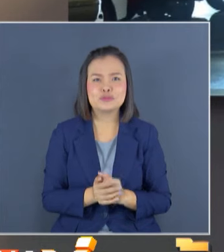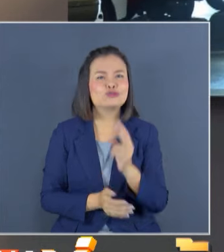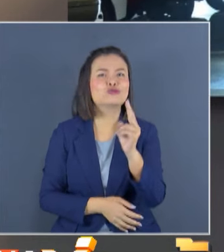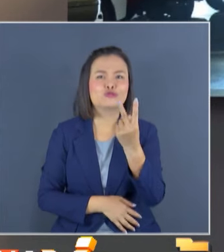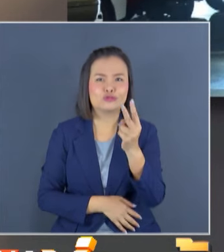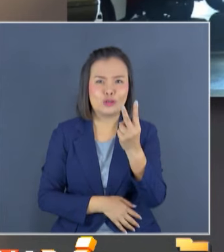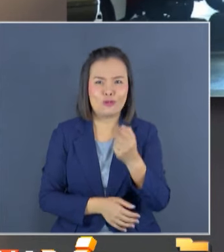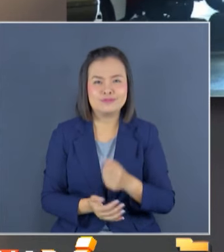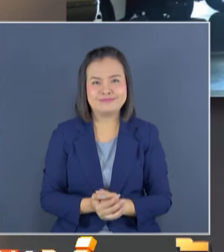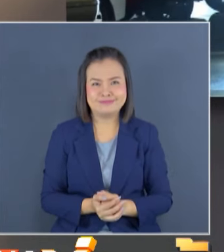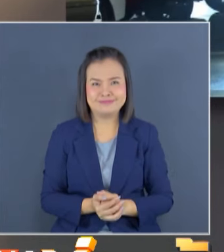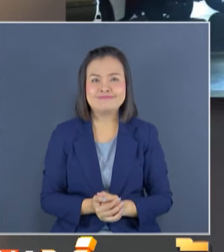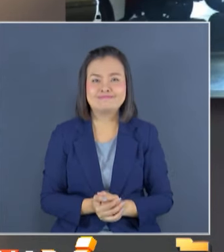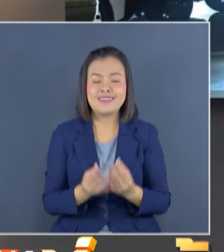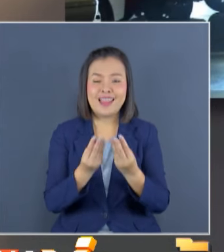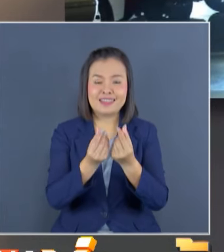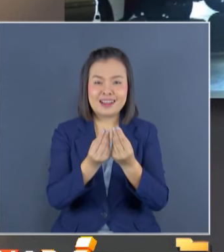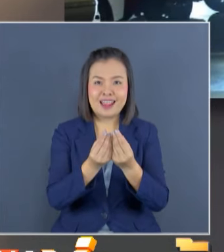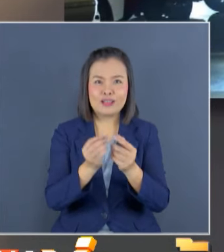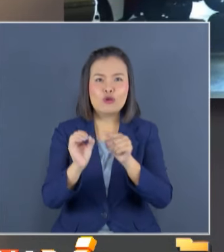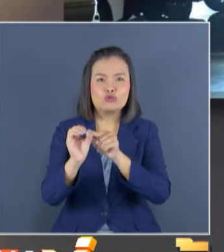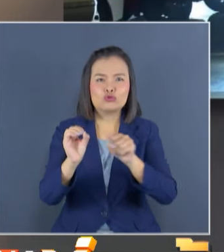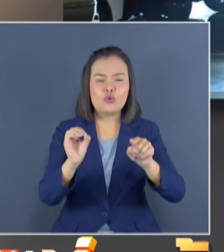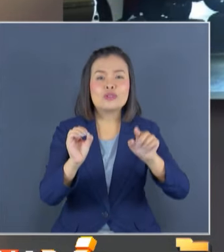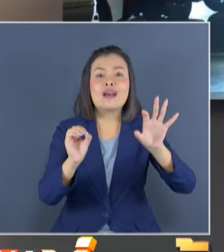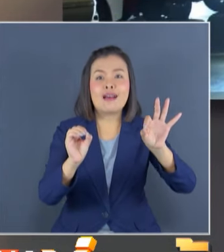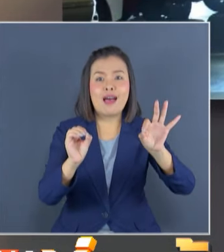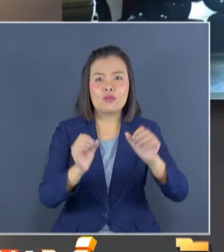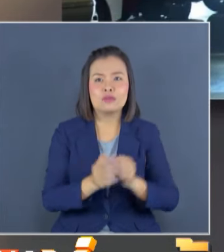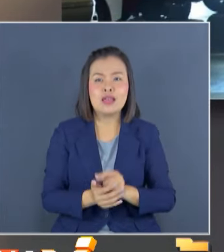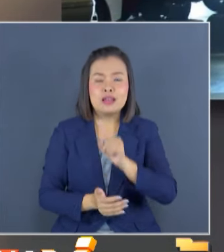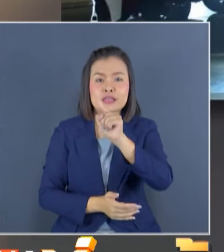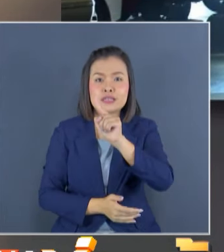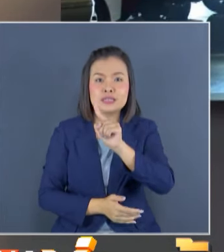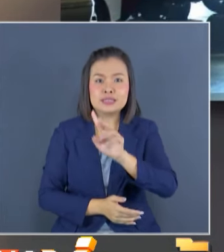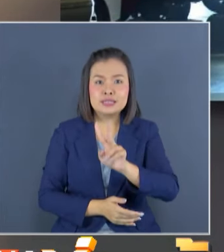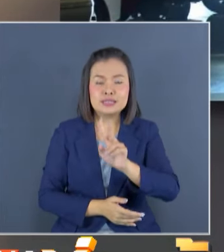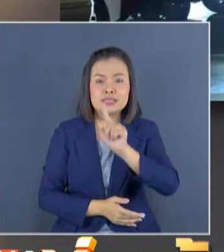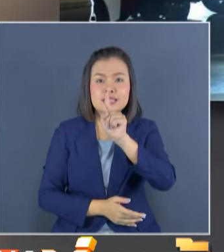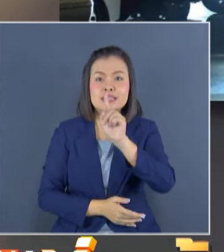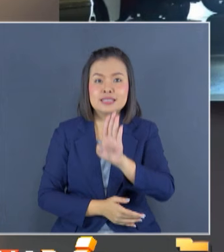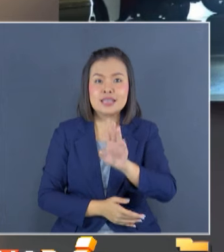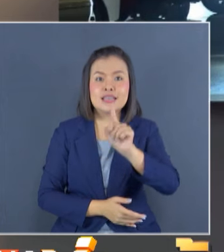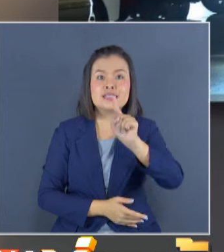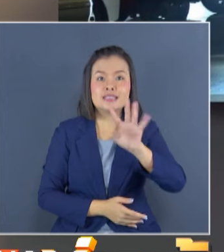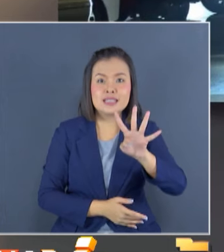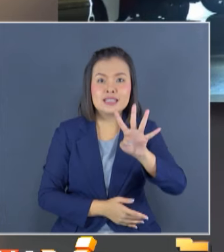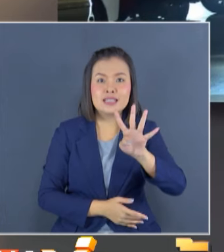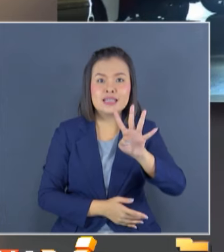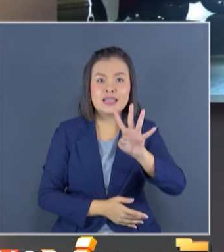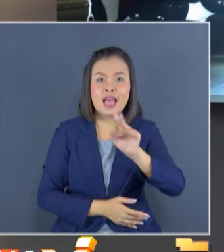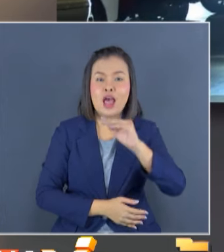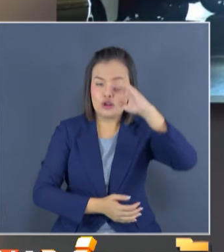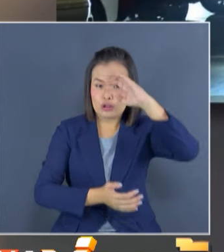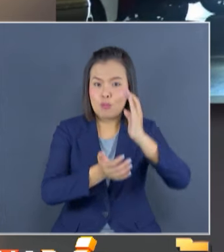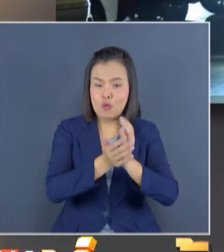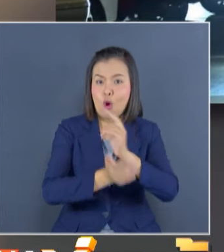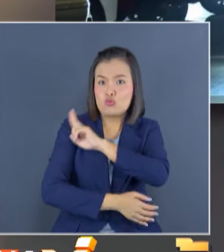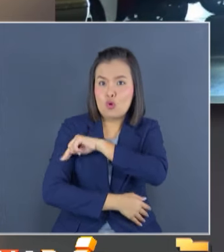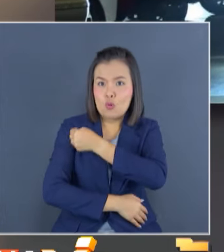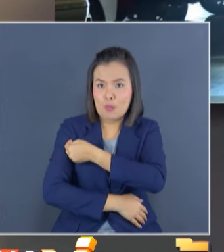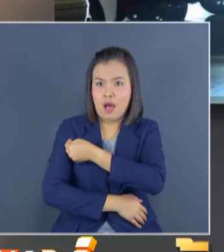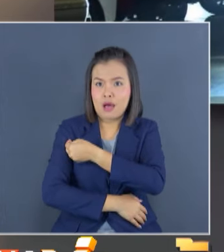มไล่กันหลายเลขนะฮะก็คงได้ตั้งแต่0ถึง9ครับเพราะจริงๆ1414ถ้าจำไม่ผิดก็เป็นทะเบียนเดียวกับที่คุณทักษิณออกมาจากที่โรงพยาบาลตำรวจด้ว